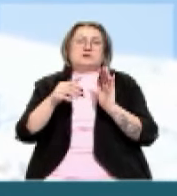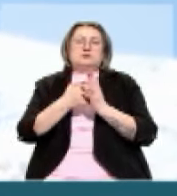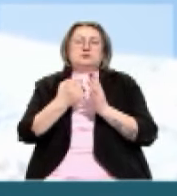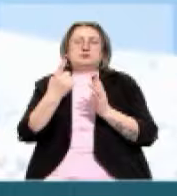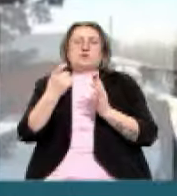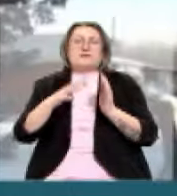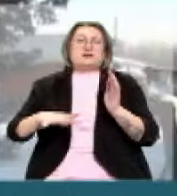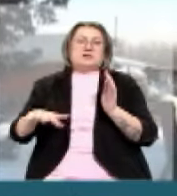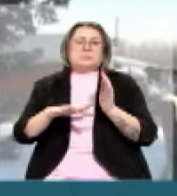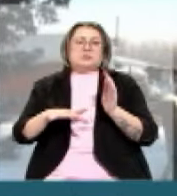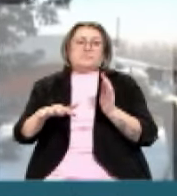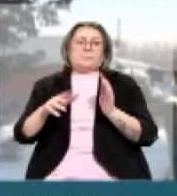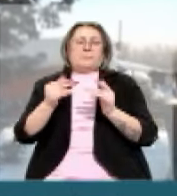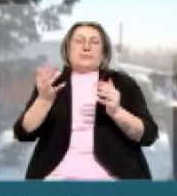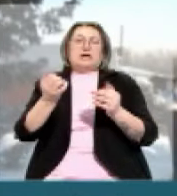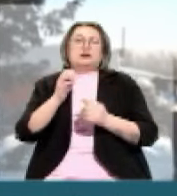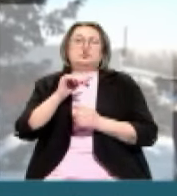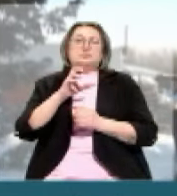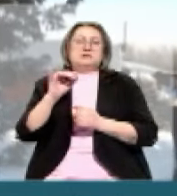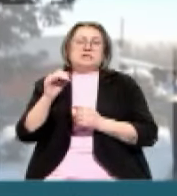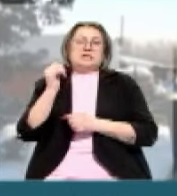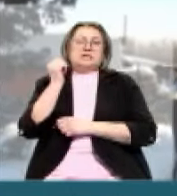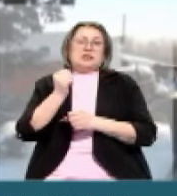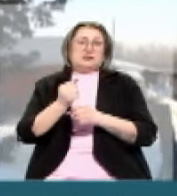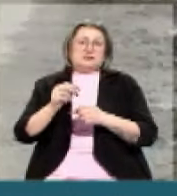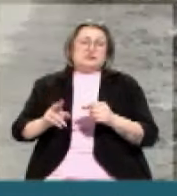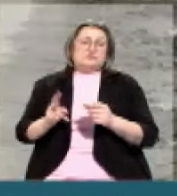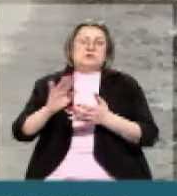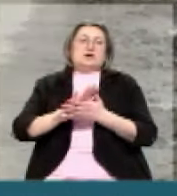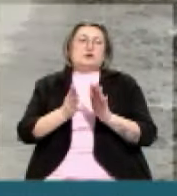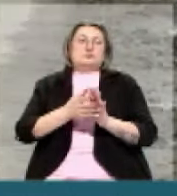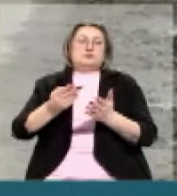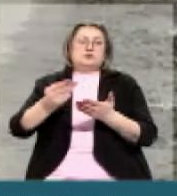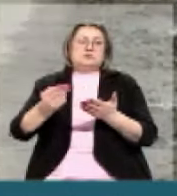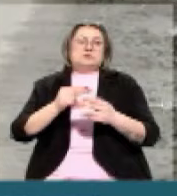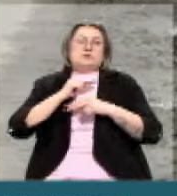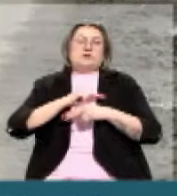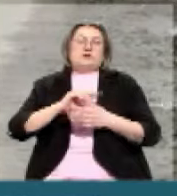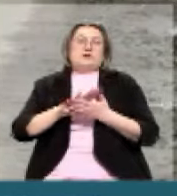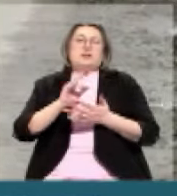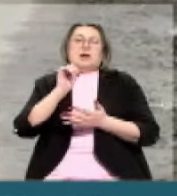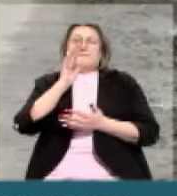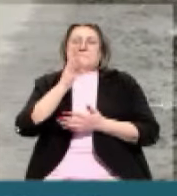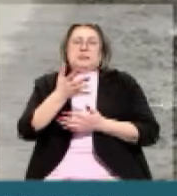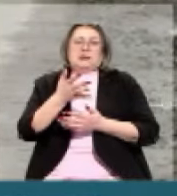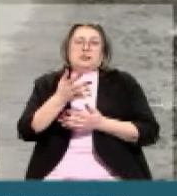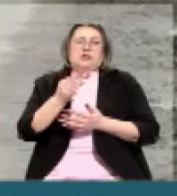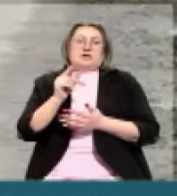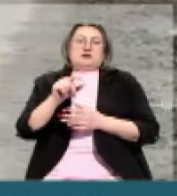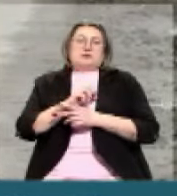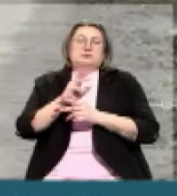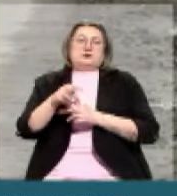Субсидия алу үшін жұмыс берушілер қызметкермен 5 жылға еңбек шартын жасасуы, сондай-ақ пайдалануға берілген тұрғын